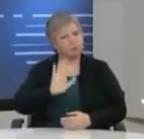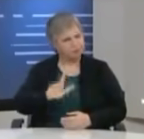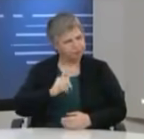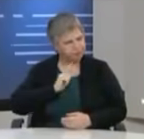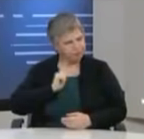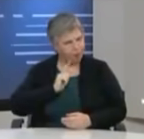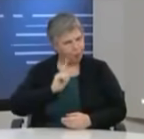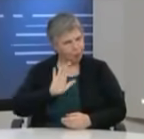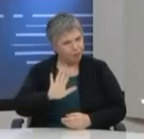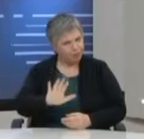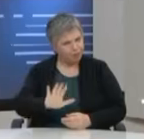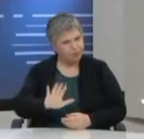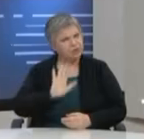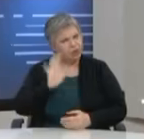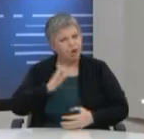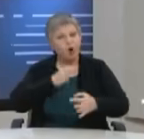Θα τα ακούσετε.